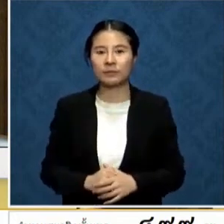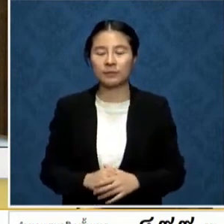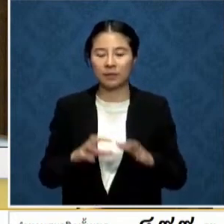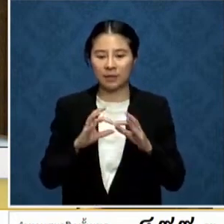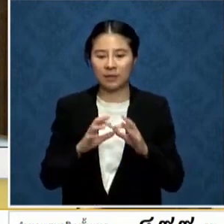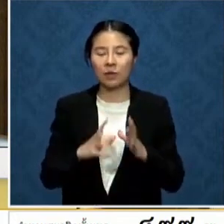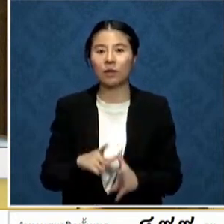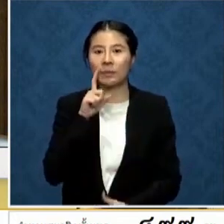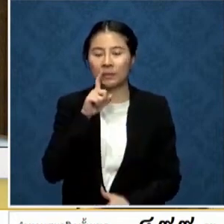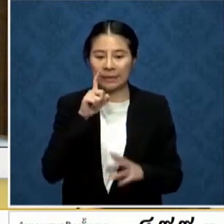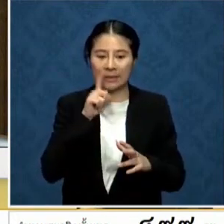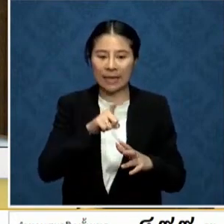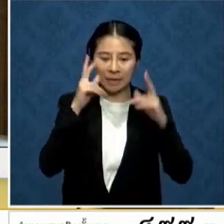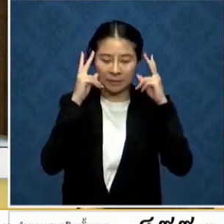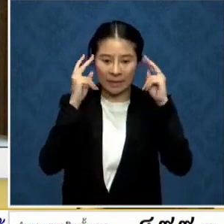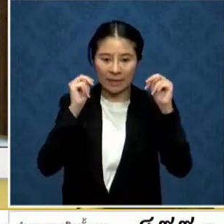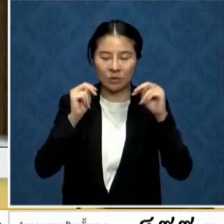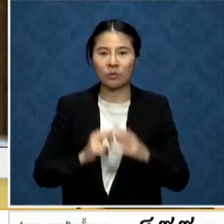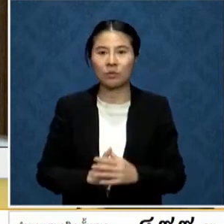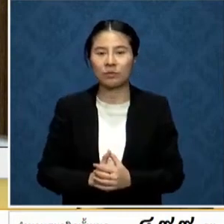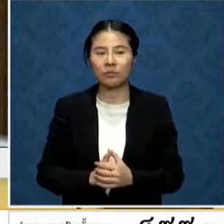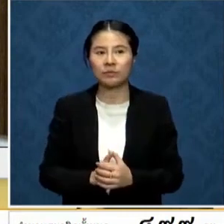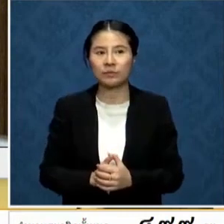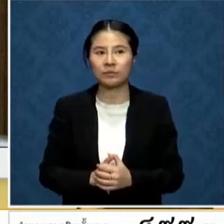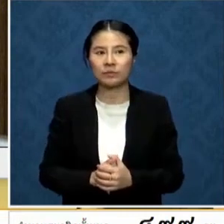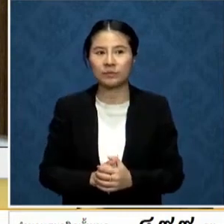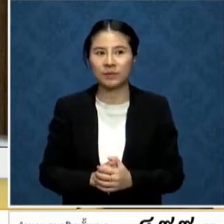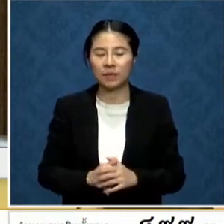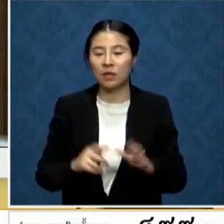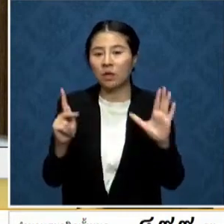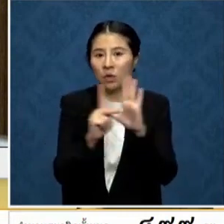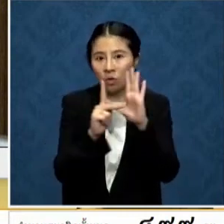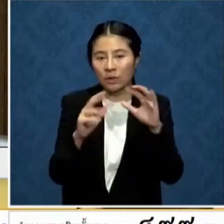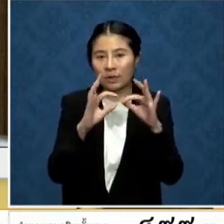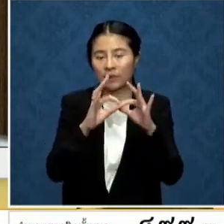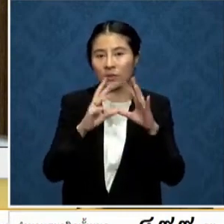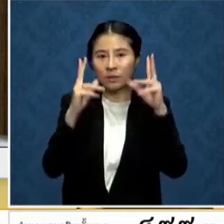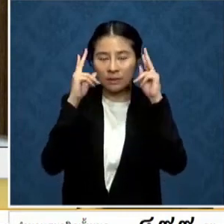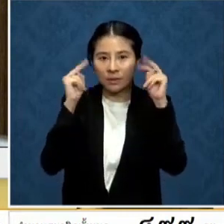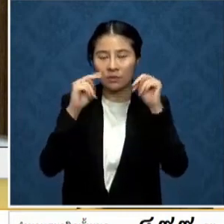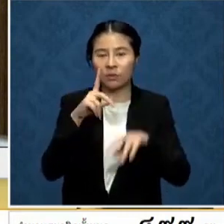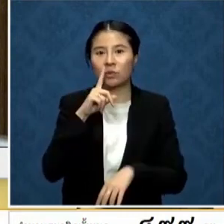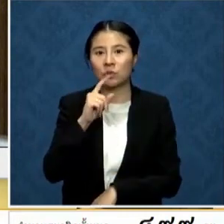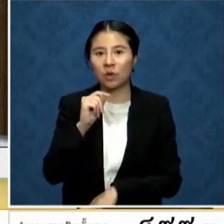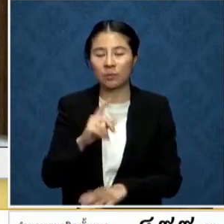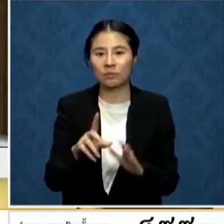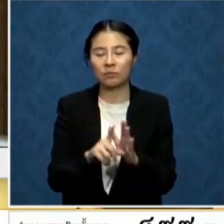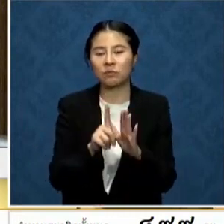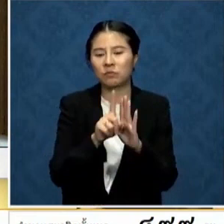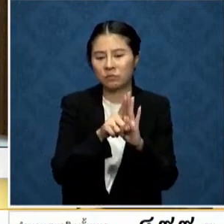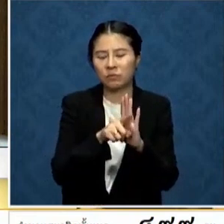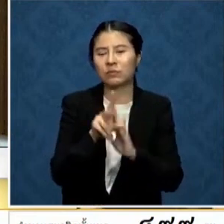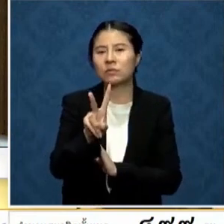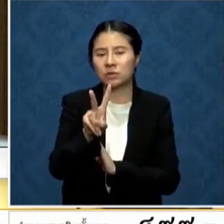สดนายกรัฐมนตรีนะครับบางท่านก็พูดว่าเขียนข้อบังคับขึ้นมาให้นายกตอบแต่ละคำถามแค่ 2นาทีเนี่ยมันสั้นเกิน